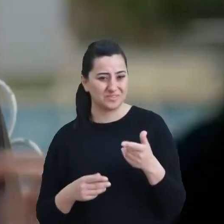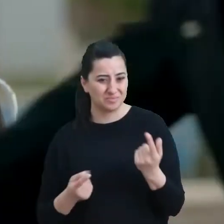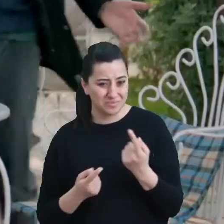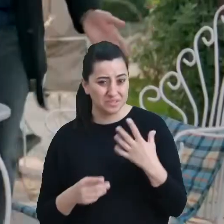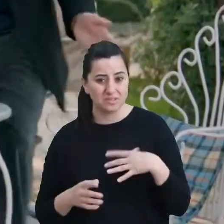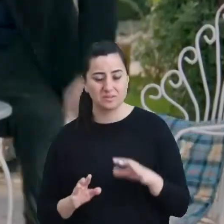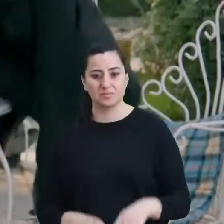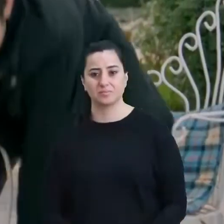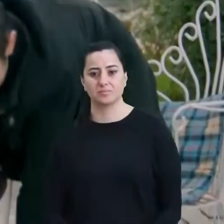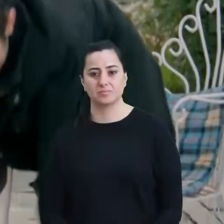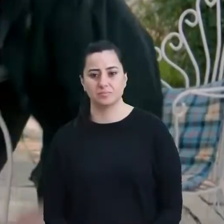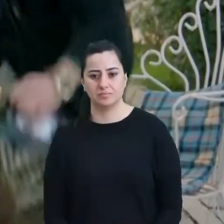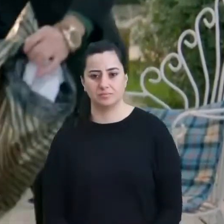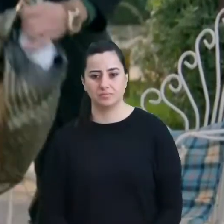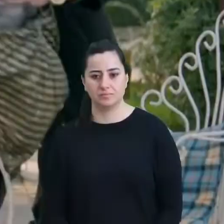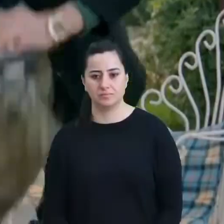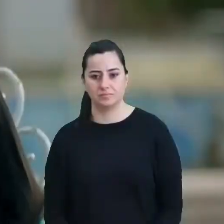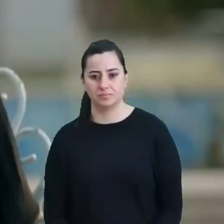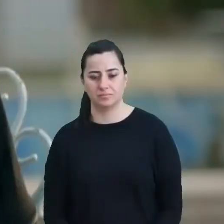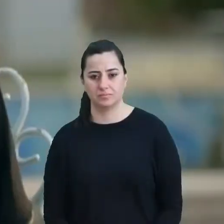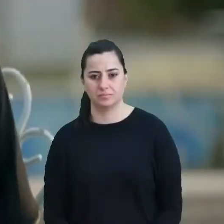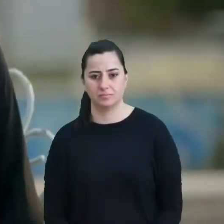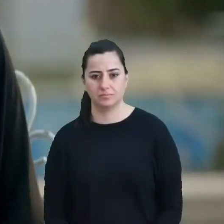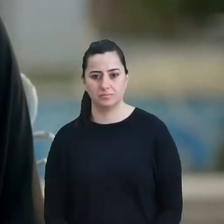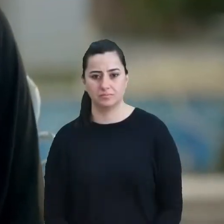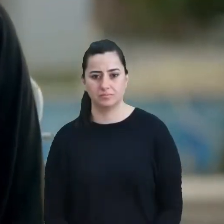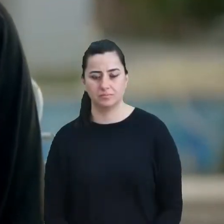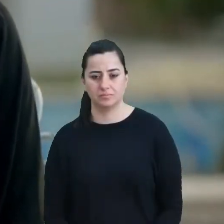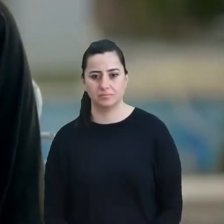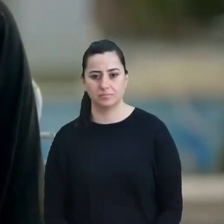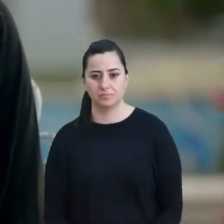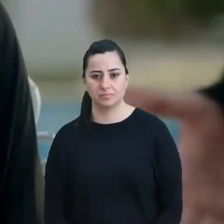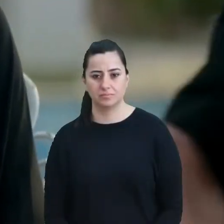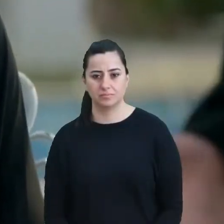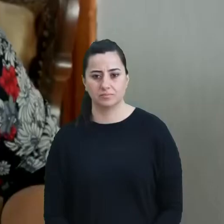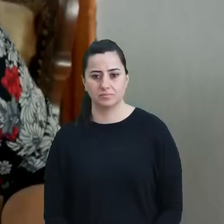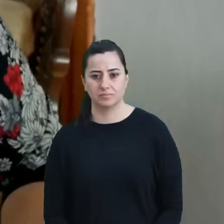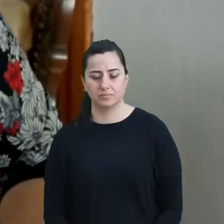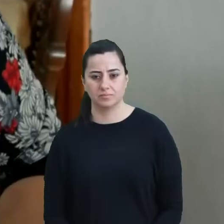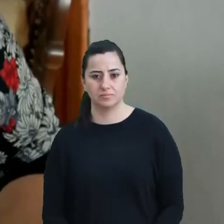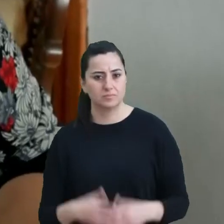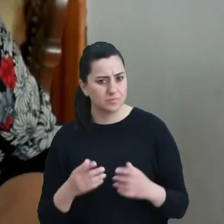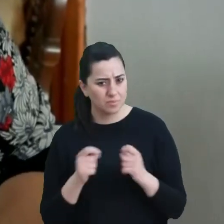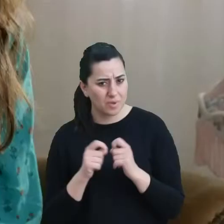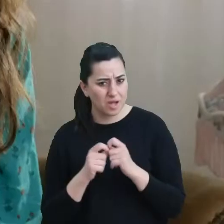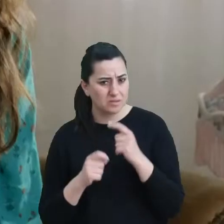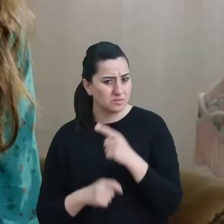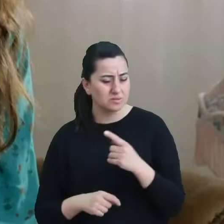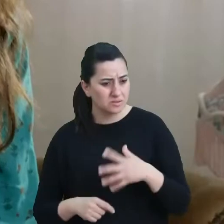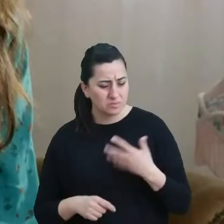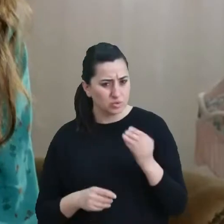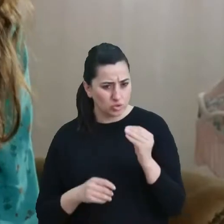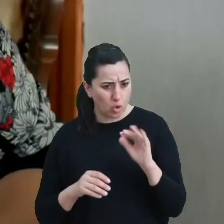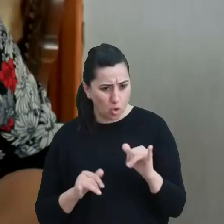Sedef. Sen de her şey. Sedef. Torbaların derdinde. Ne demek vazgeçsem ama mı?